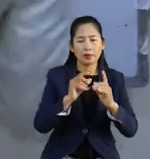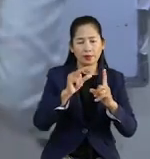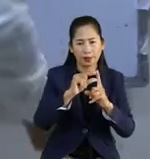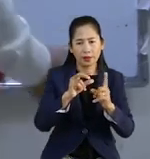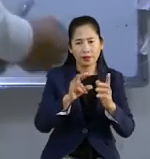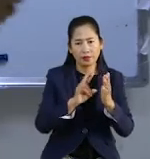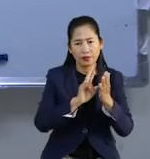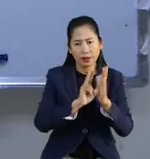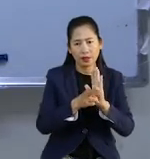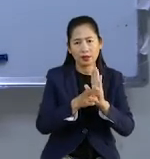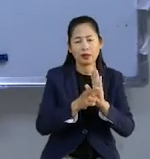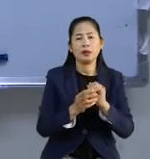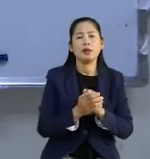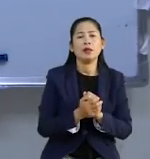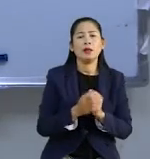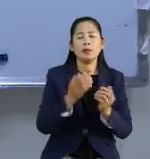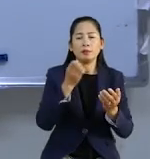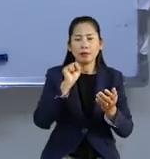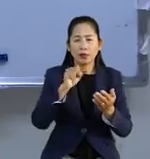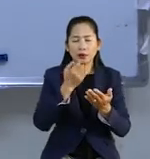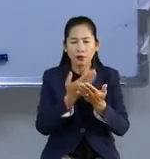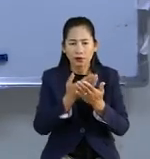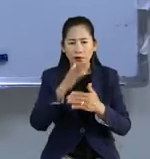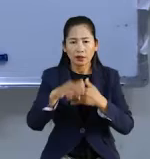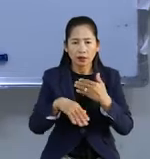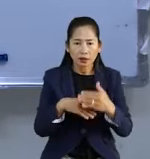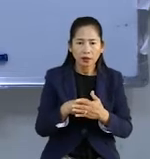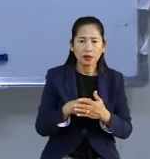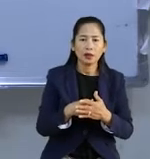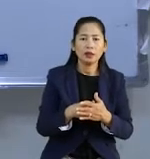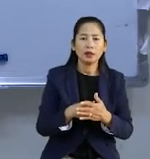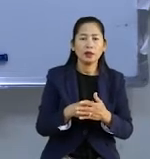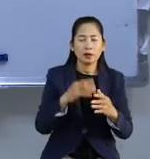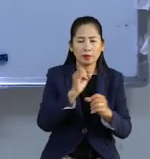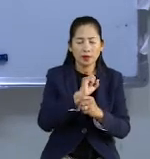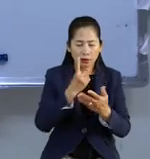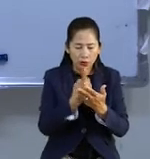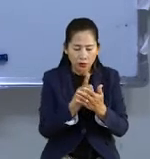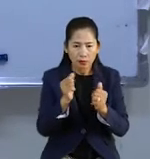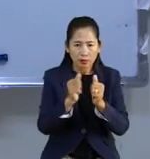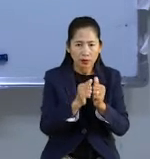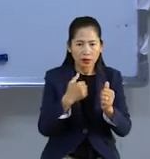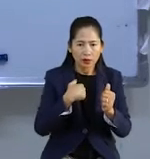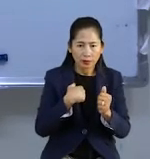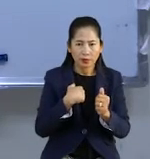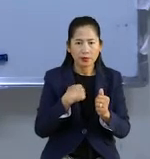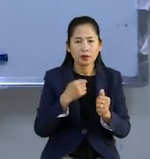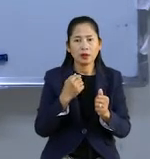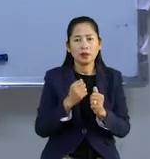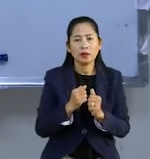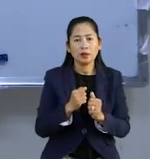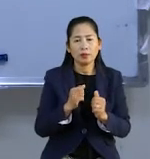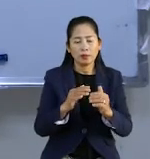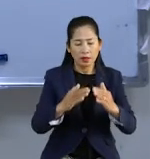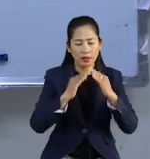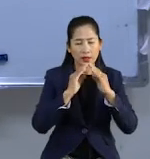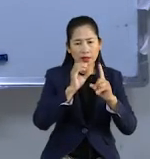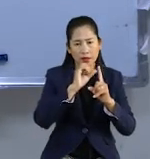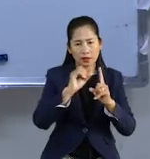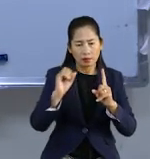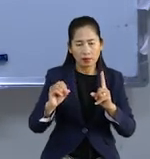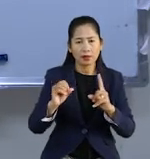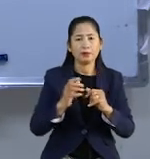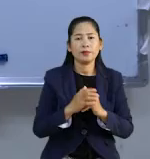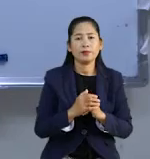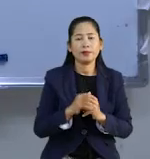ពាក្យវិន័យបាទអរគុណកូនទាំងអស់គ្នាដែលបានចូលរួមជាមួយលោកគ្រូបាទក្នុងការបង្កើតជាល